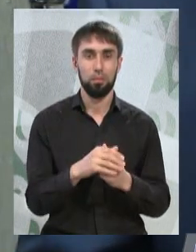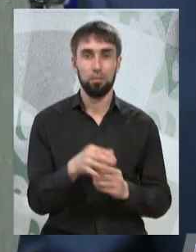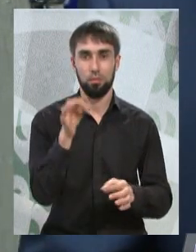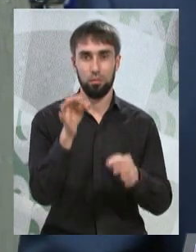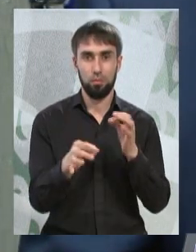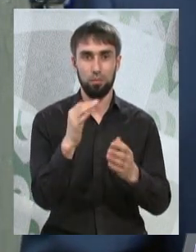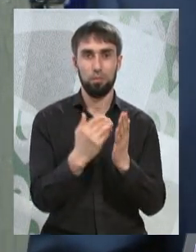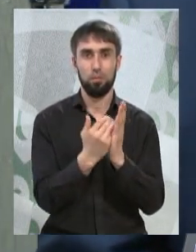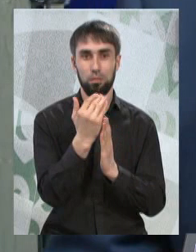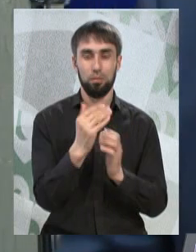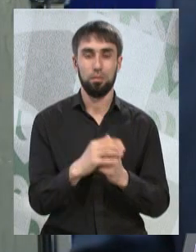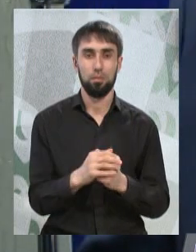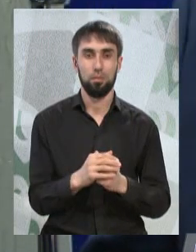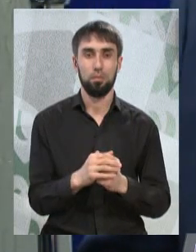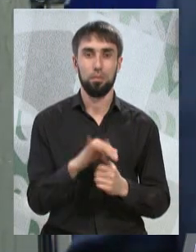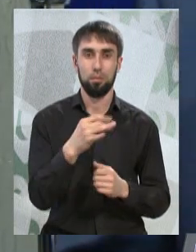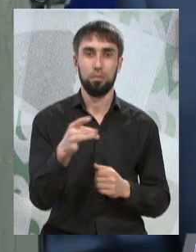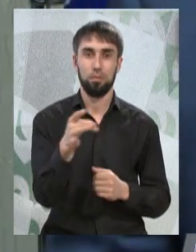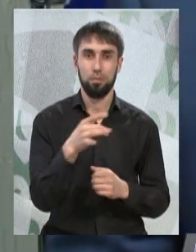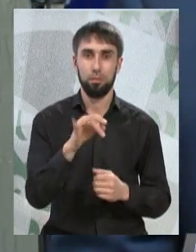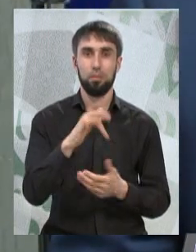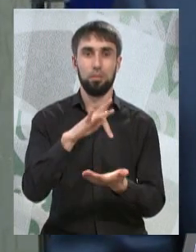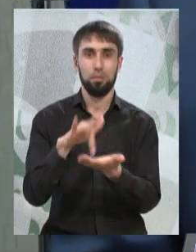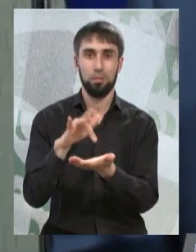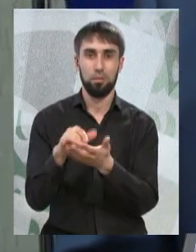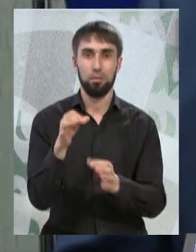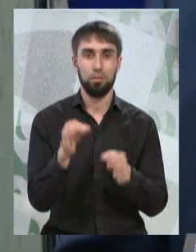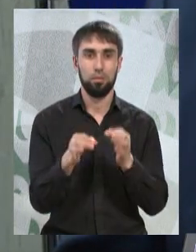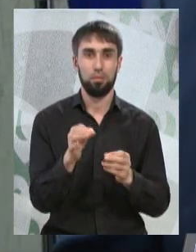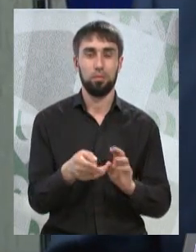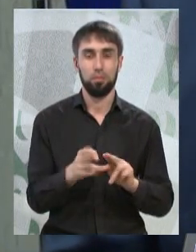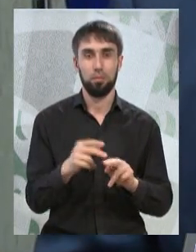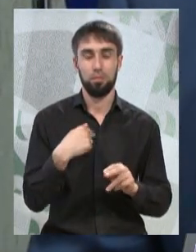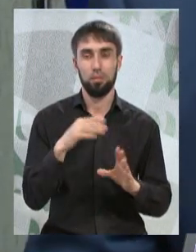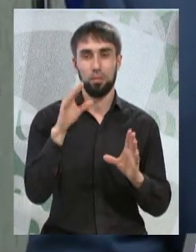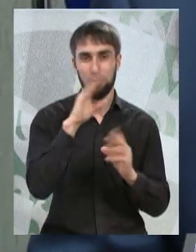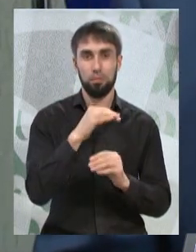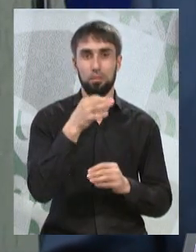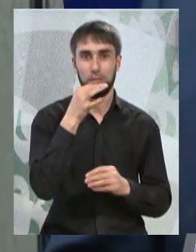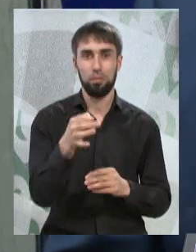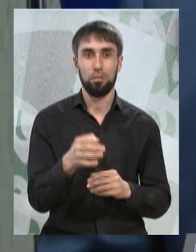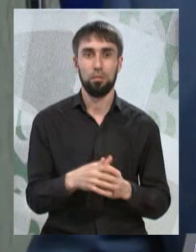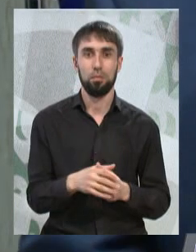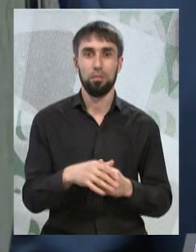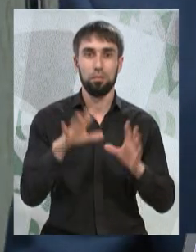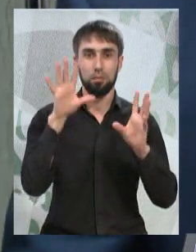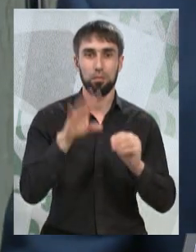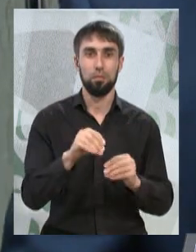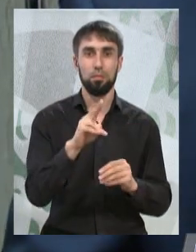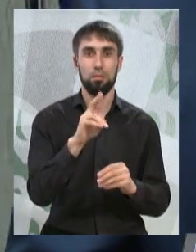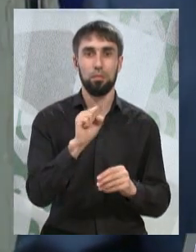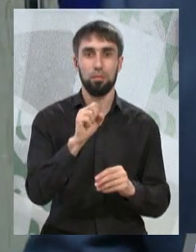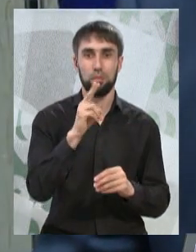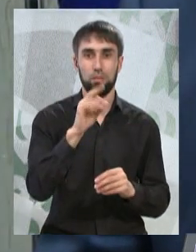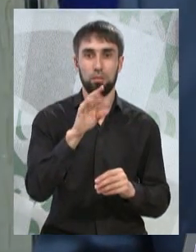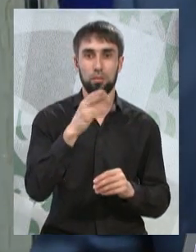суд Верховный и районные городские суды. Это я могу сказать, потому что то количество